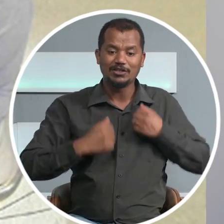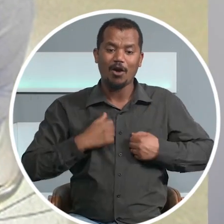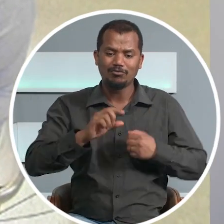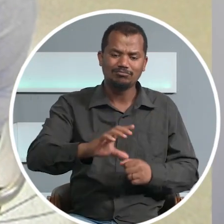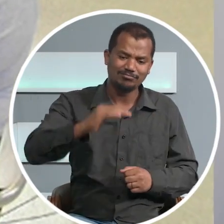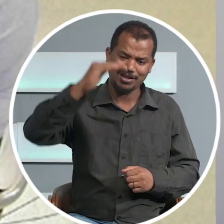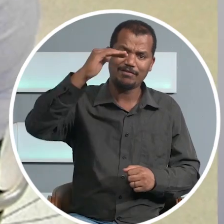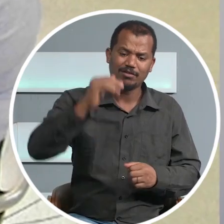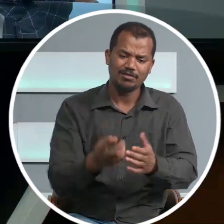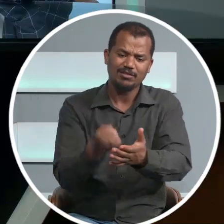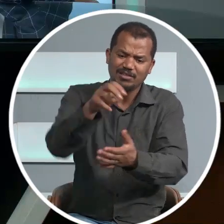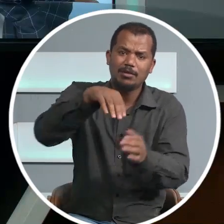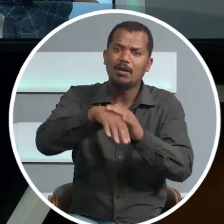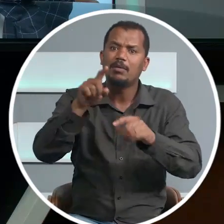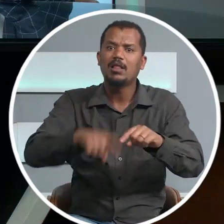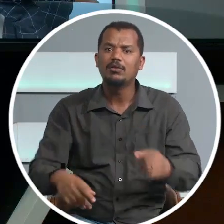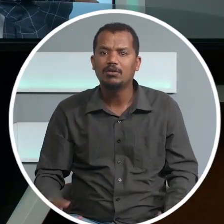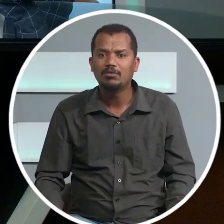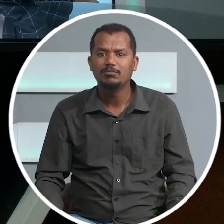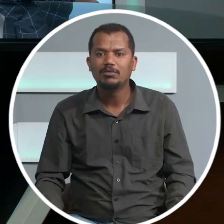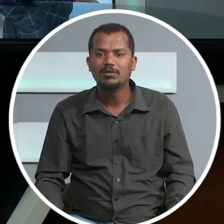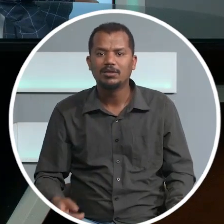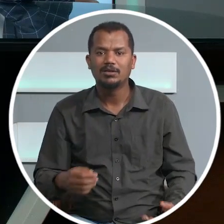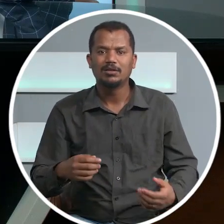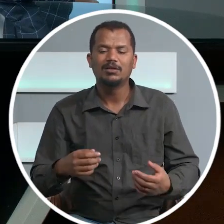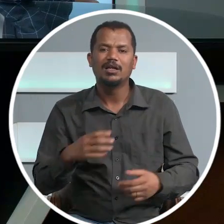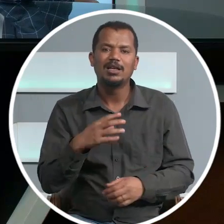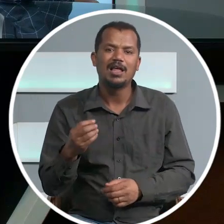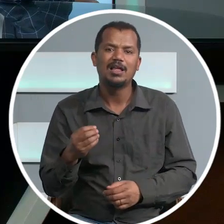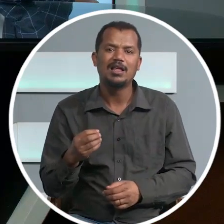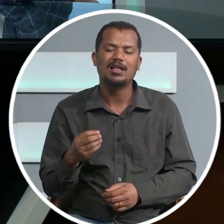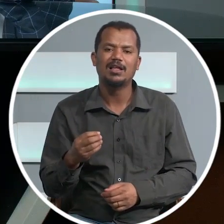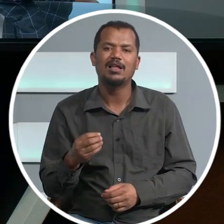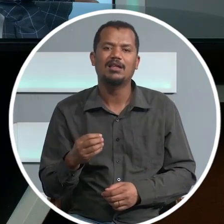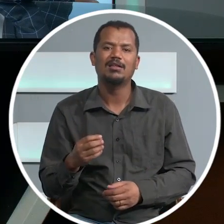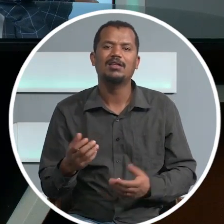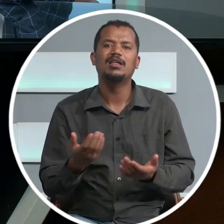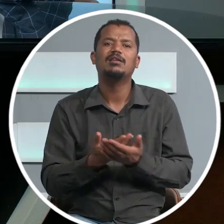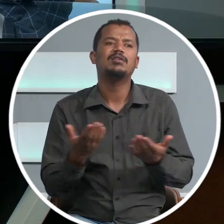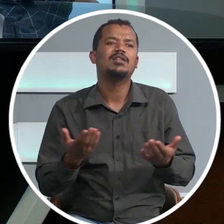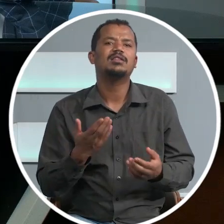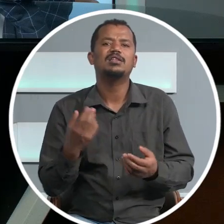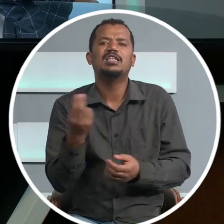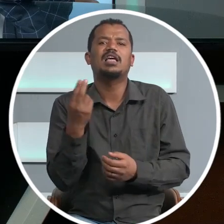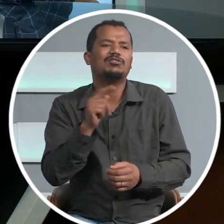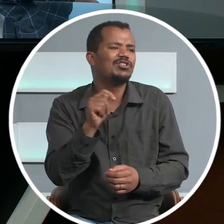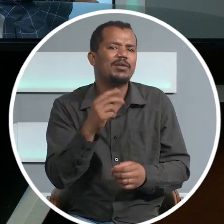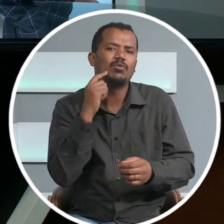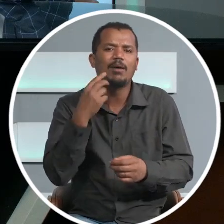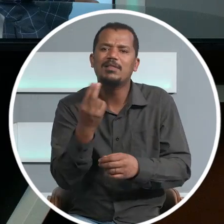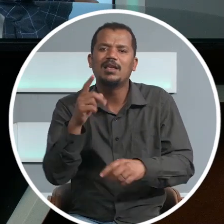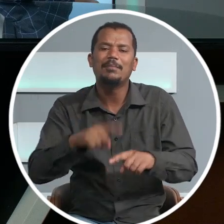Kafir alis foot. Na mungkin atal cew, baru anda muslih sahaja ni mesti ada kut sah cew, mungkin dzin dani safari luna cew, baka iya tulis tak kami sendiri